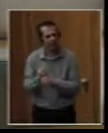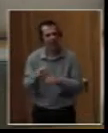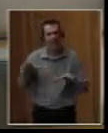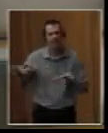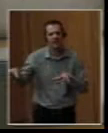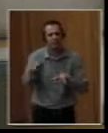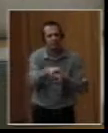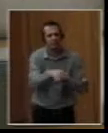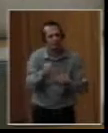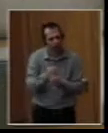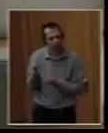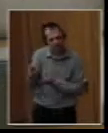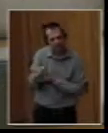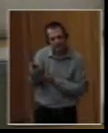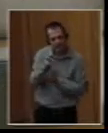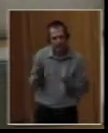της,